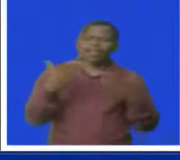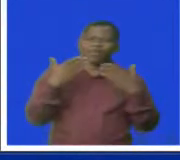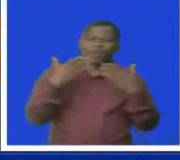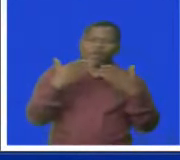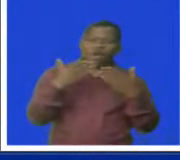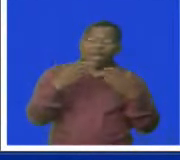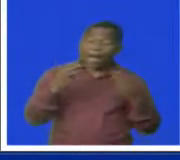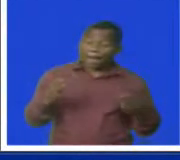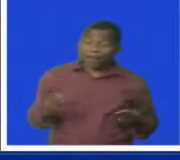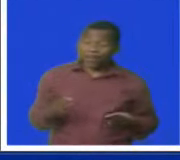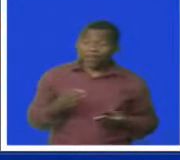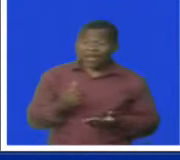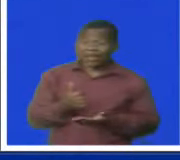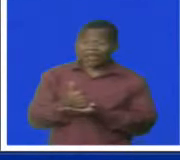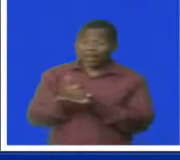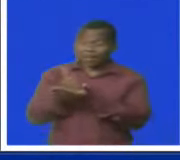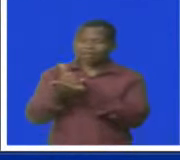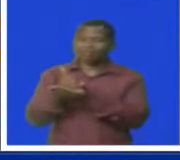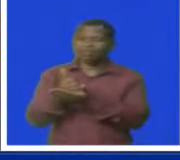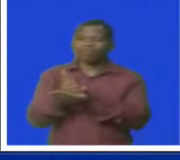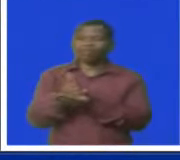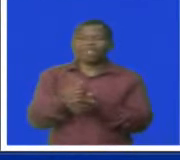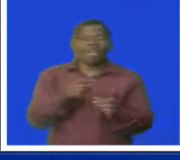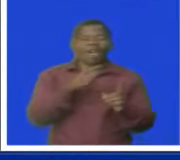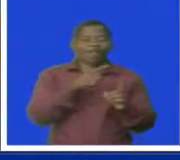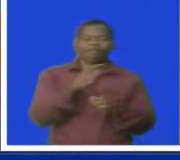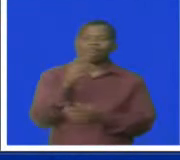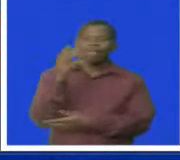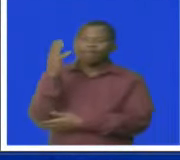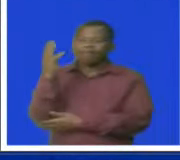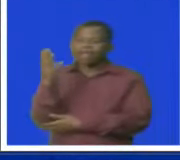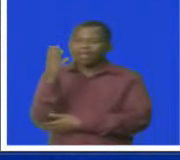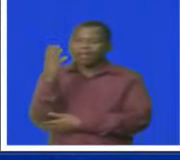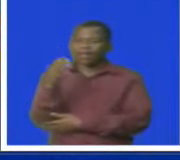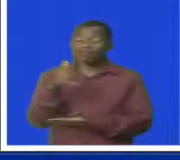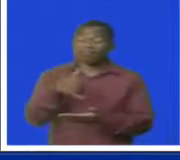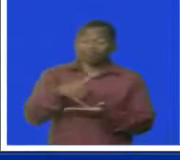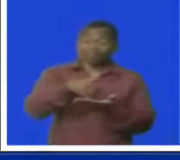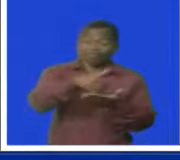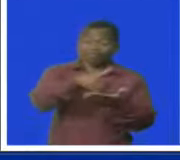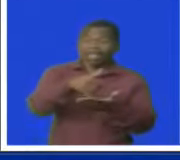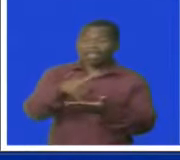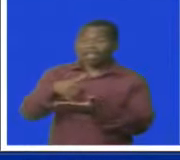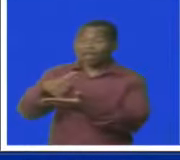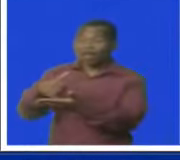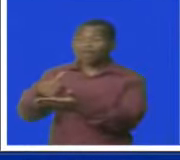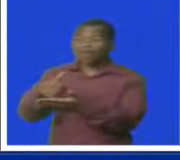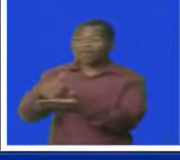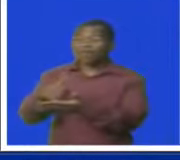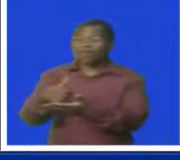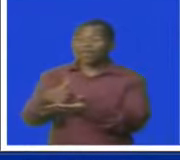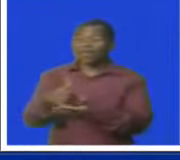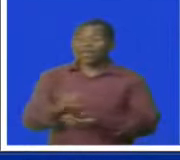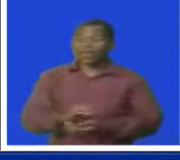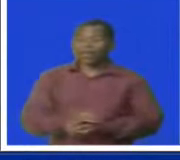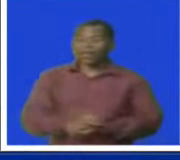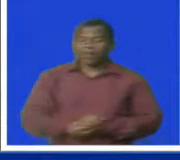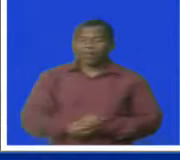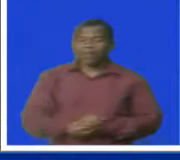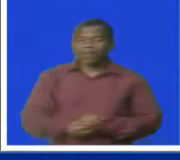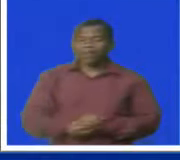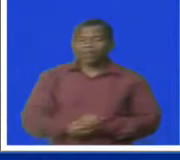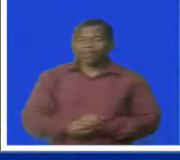emcimbini wekuklomelisa labo labadlale kahle kule midlalo. Kule mdlalo yegaluva leyatwangele Eswatini